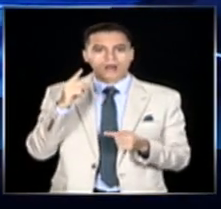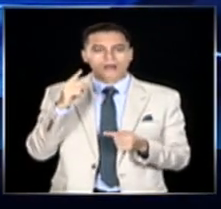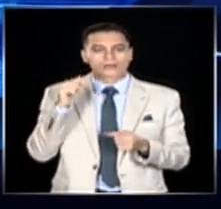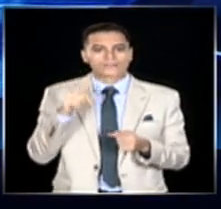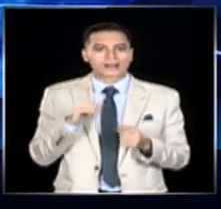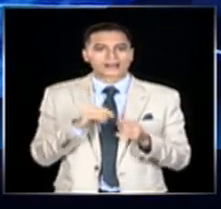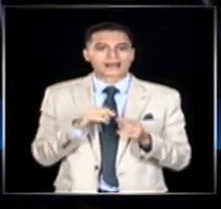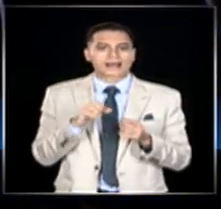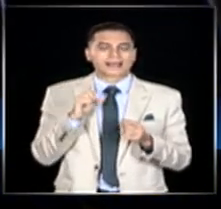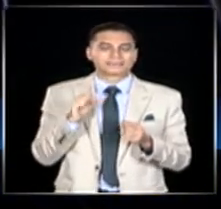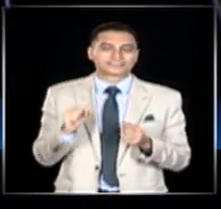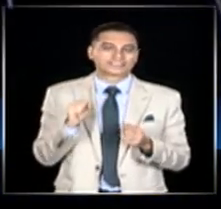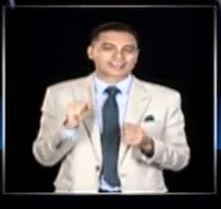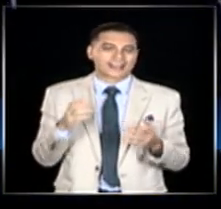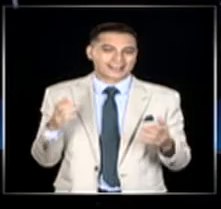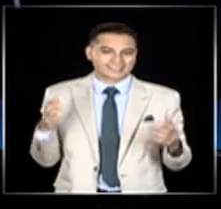الأحزاب.